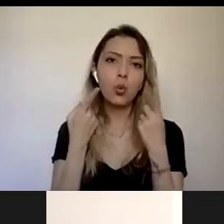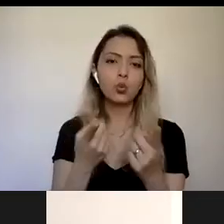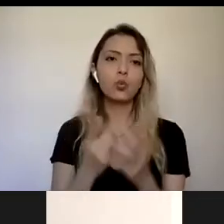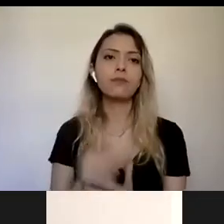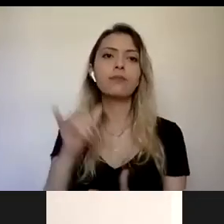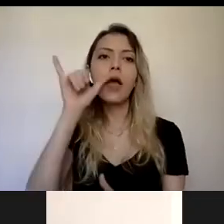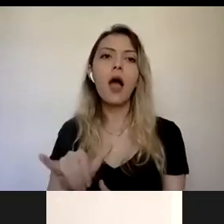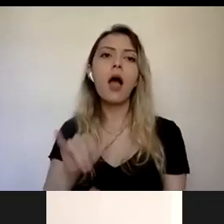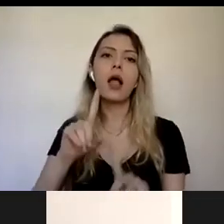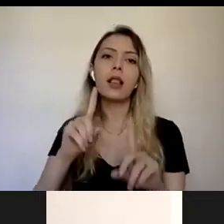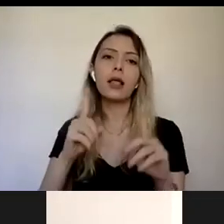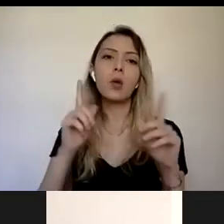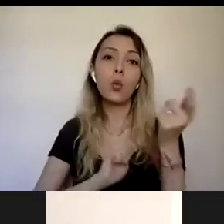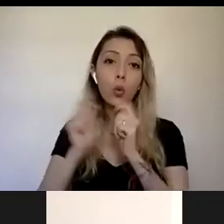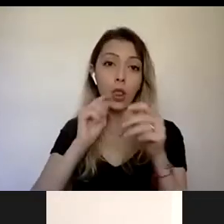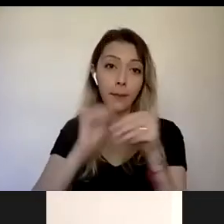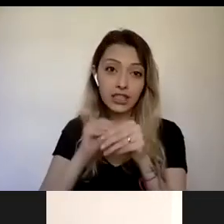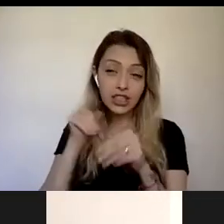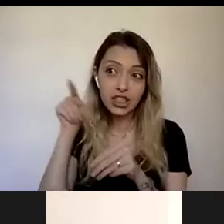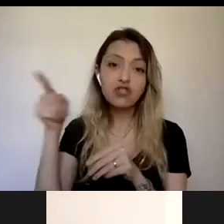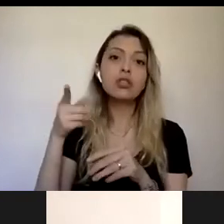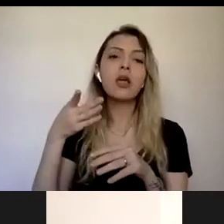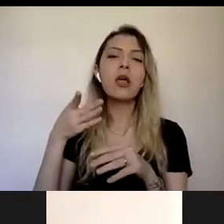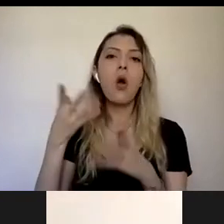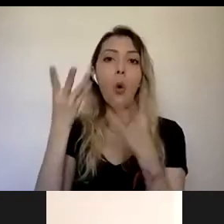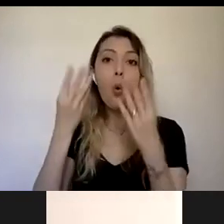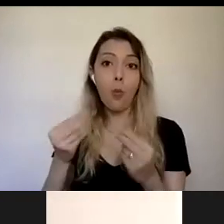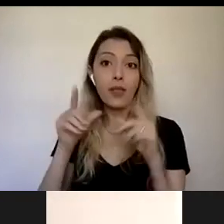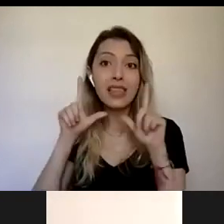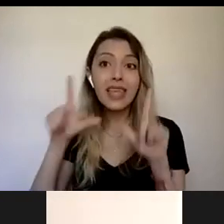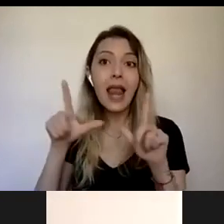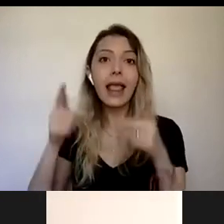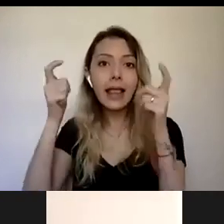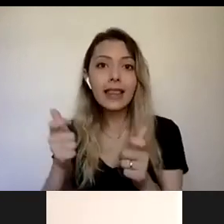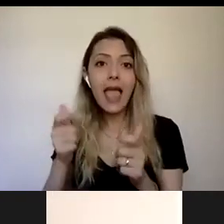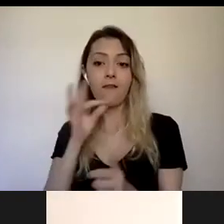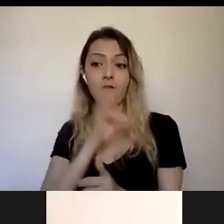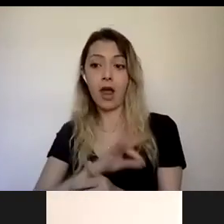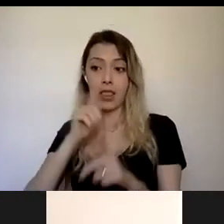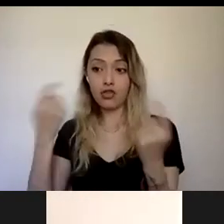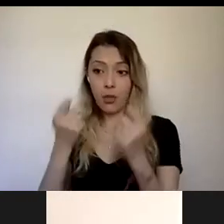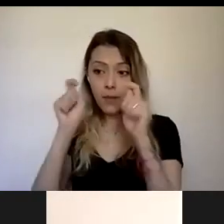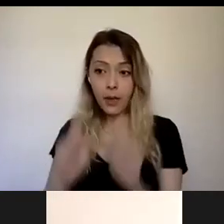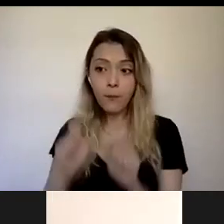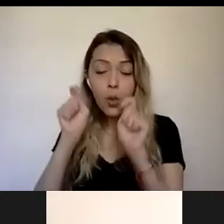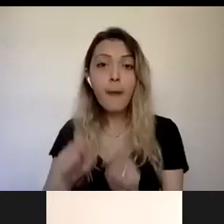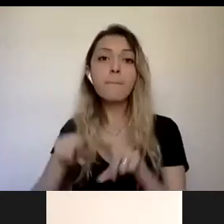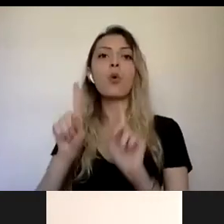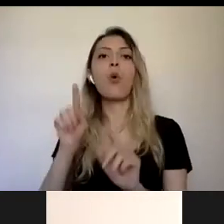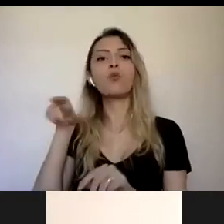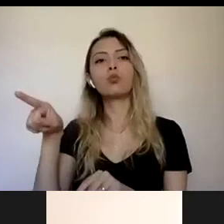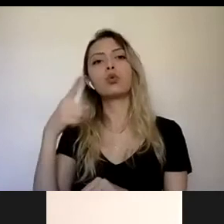Haklarını kullanmak için gerekli ortamı yaratıp yaratmadığını ölçmeye çalışıyorsunuz. Bunu değişik